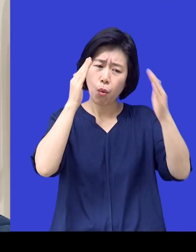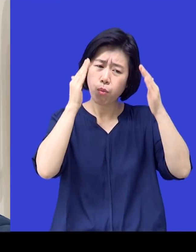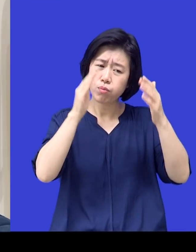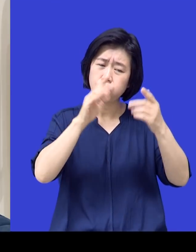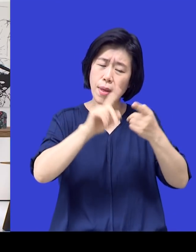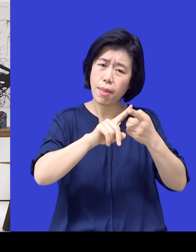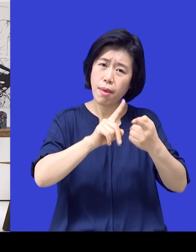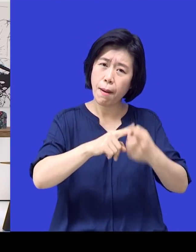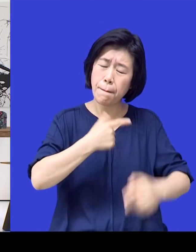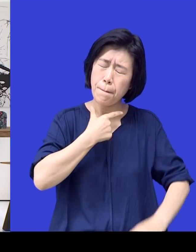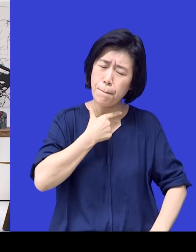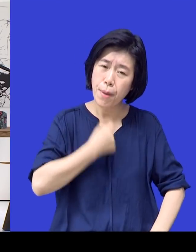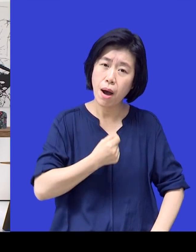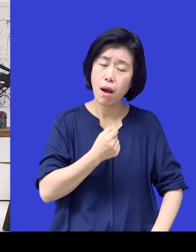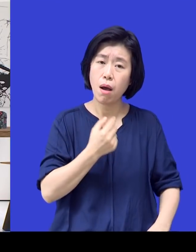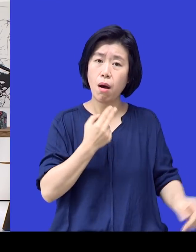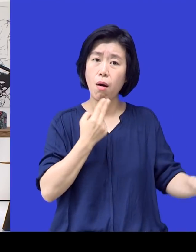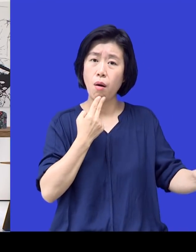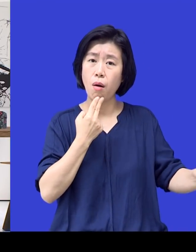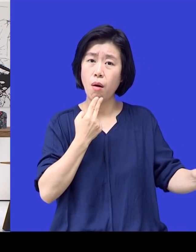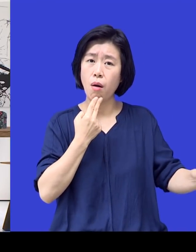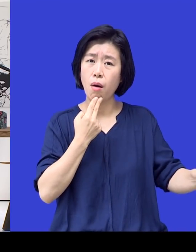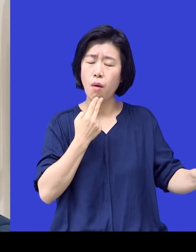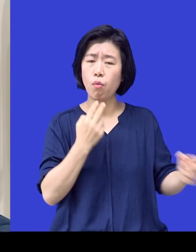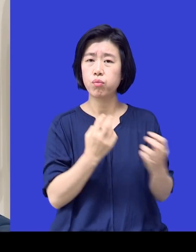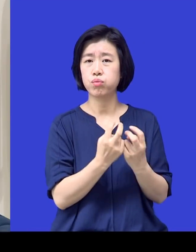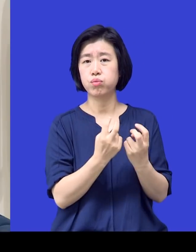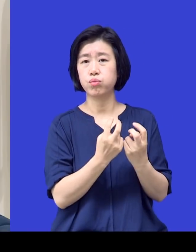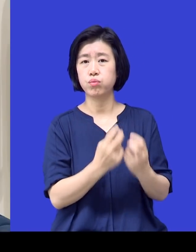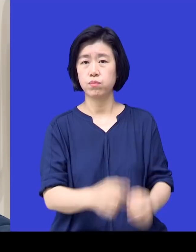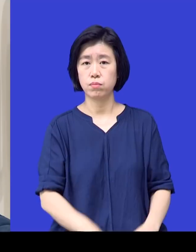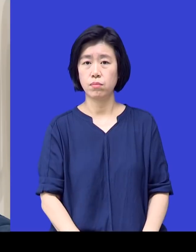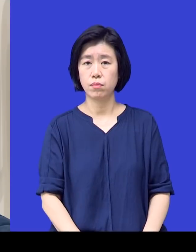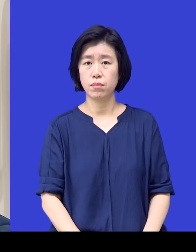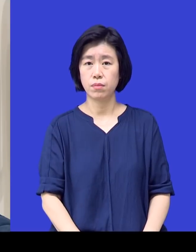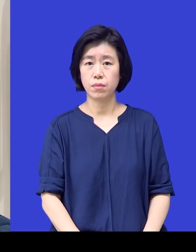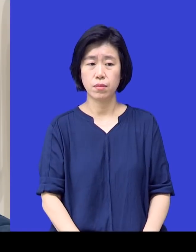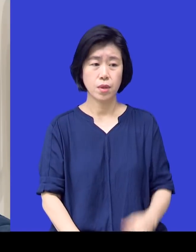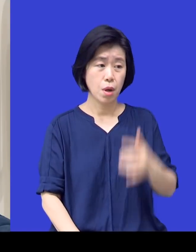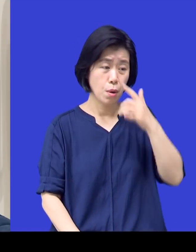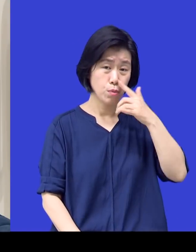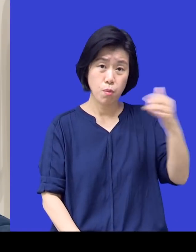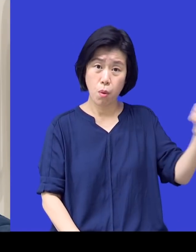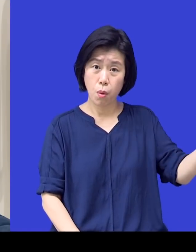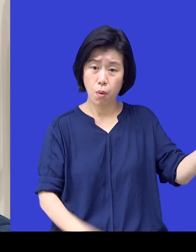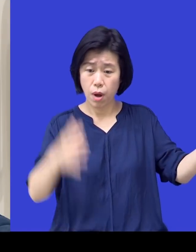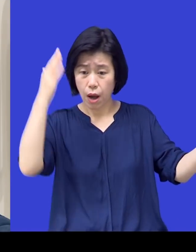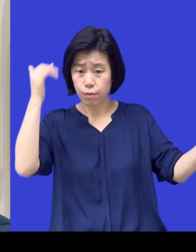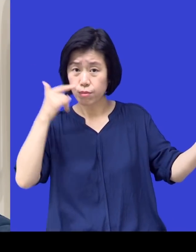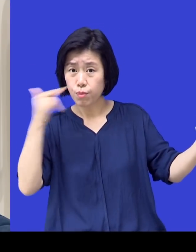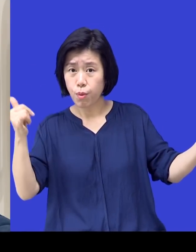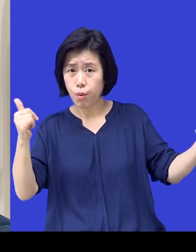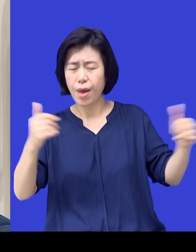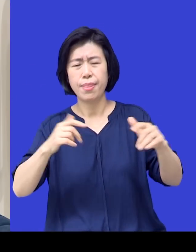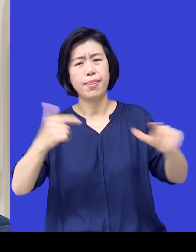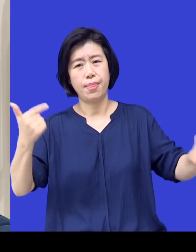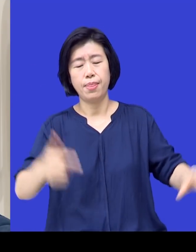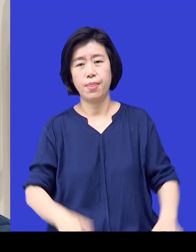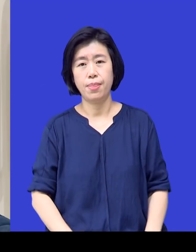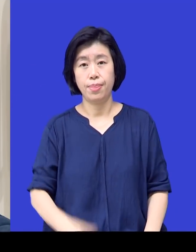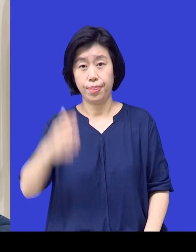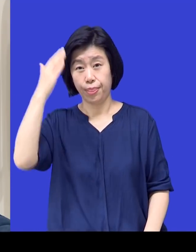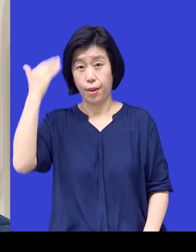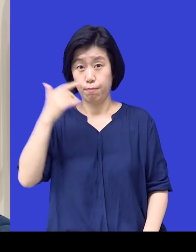그렇네요. 열정이 없어졌을 때 그리고 부모들은 한국하고 이게 달라요. 예, 예. 한국 부모님들은